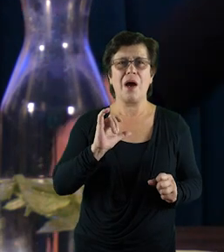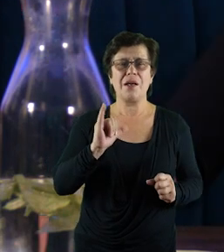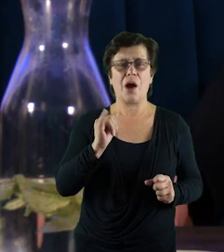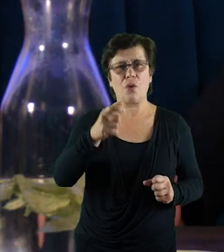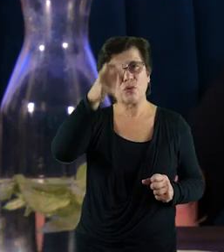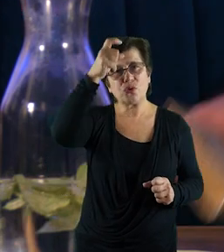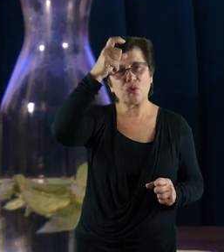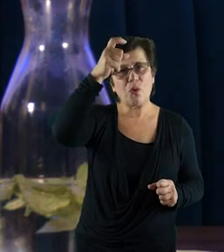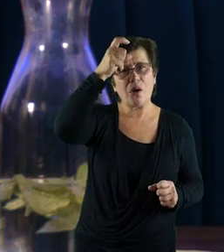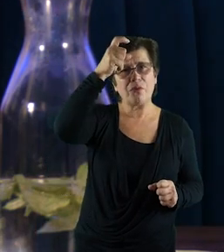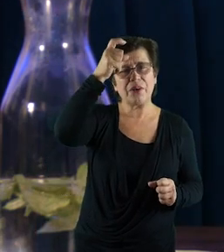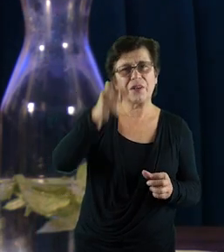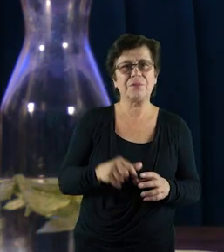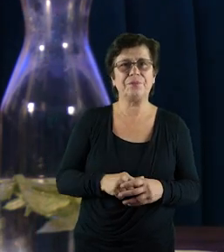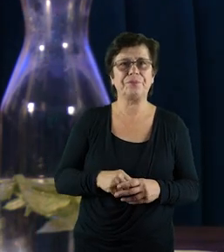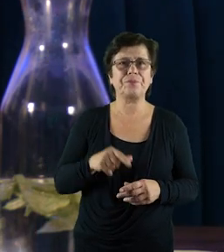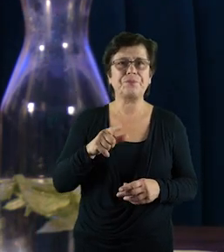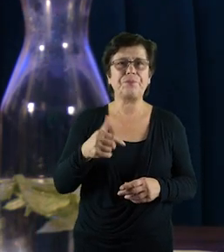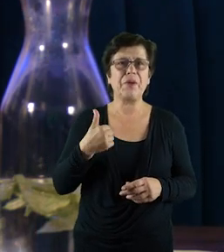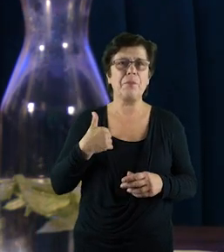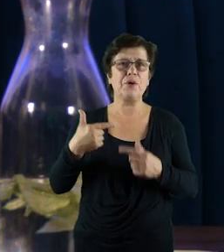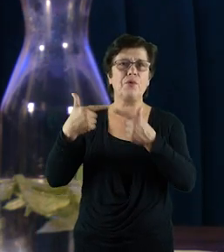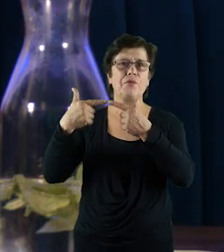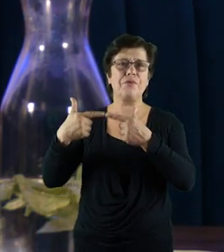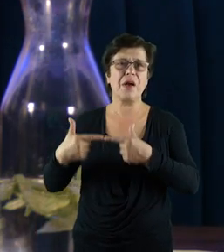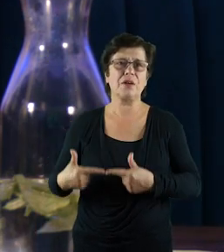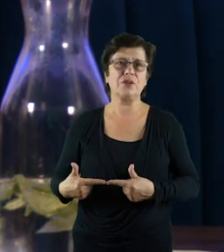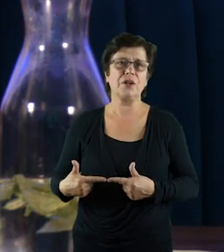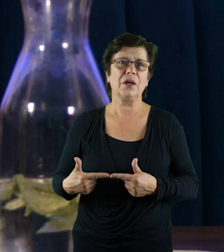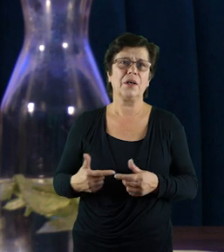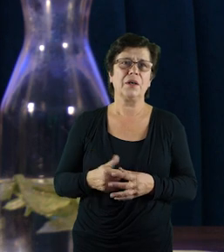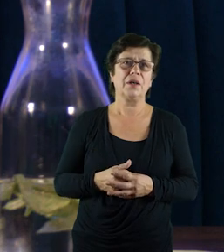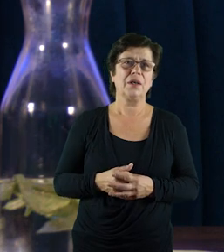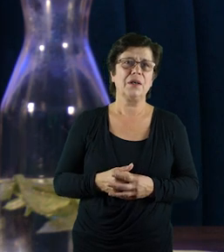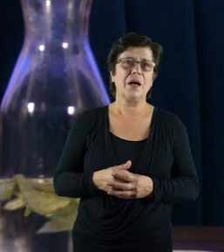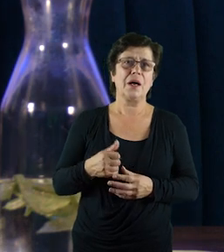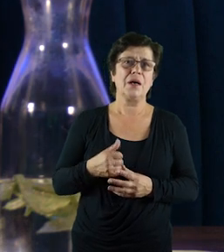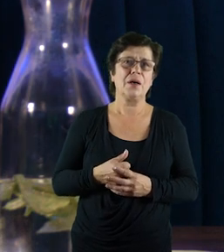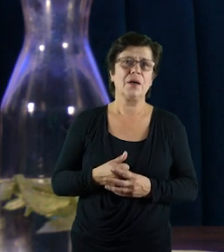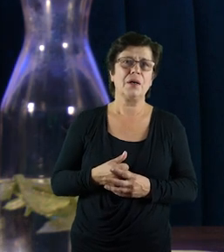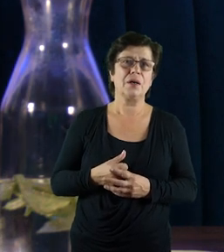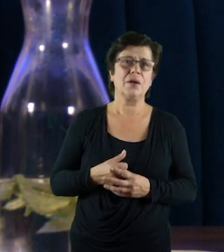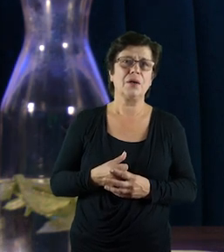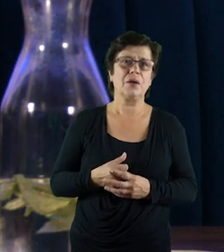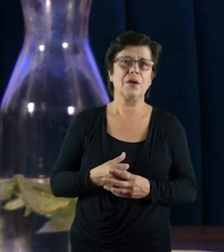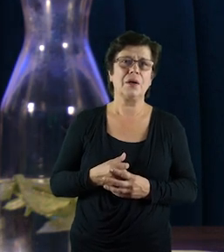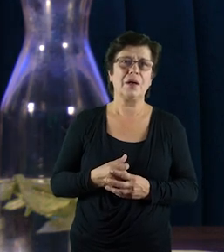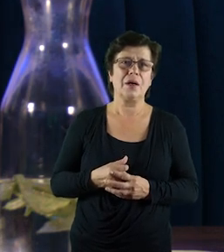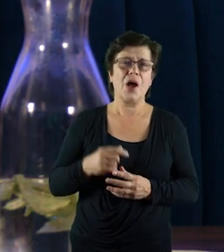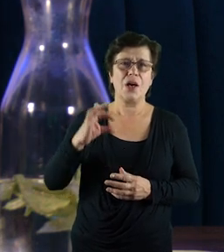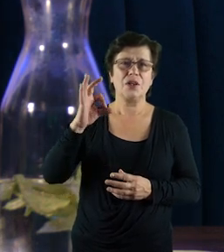uniesieniu. Wydaje mi się, że to był wiersz właśnie poświęcony tej marzenie